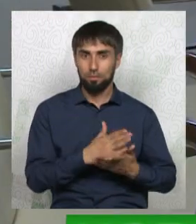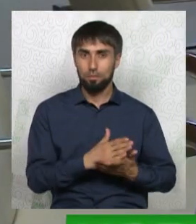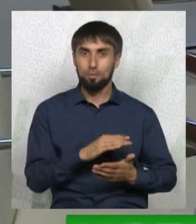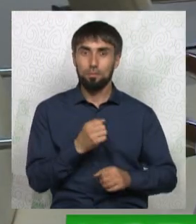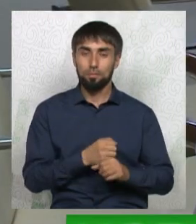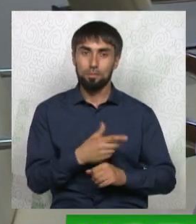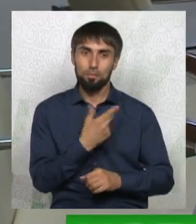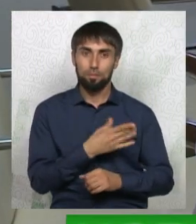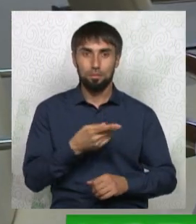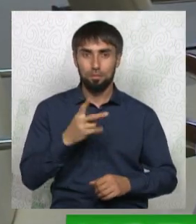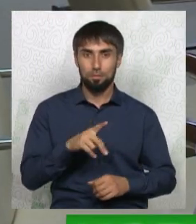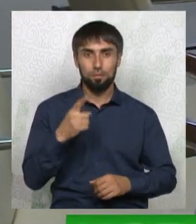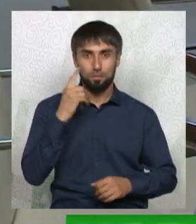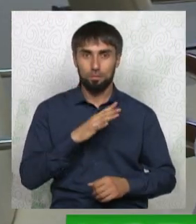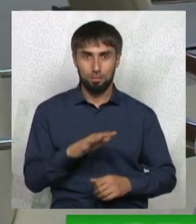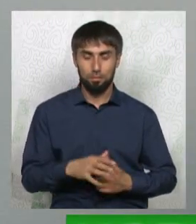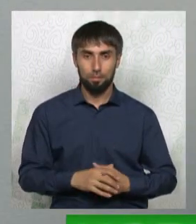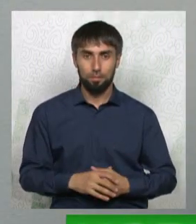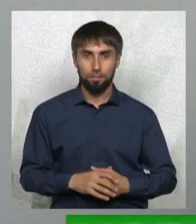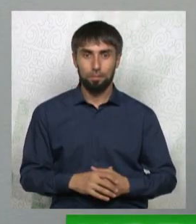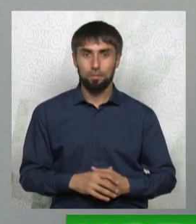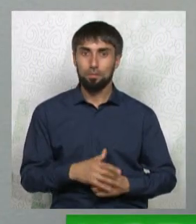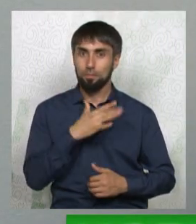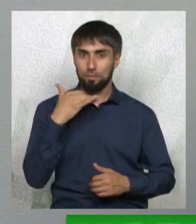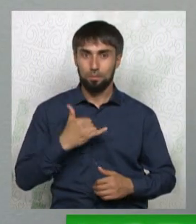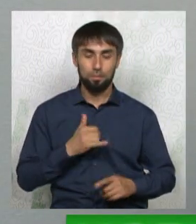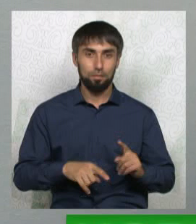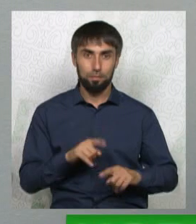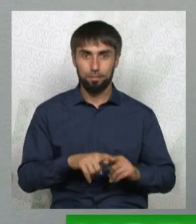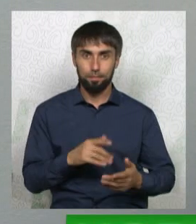делать прививку или нет, просто не возникал.